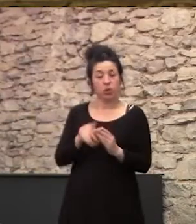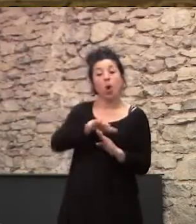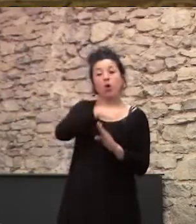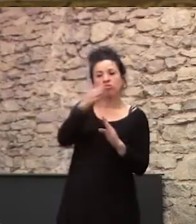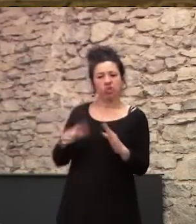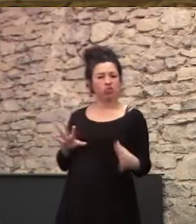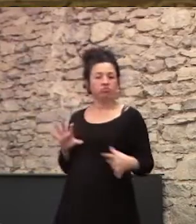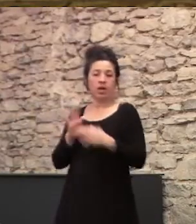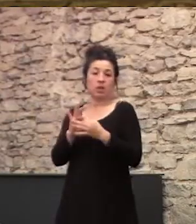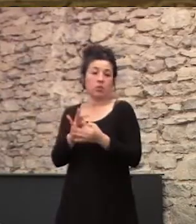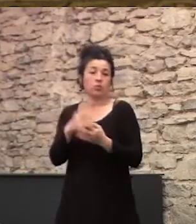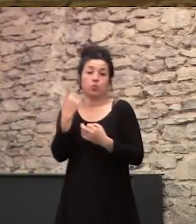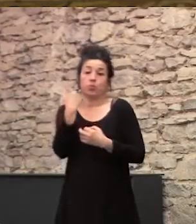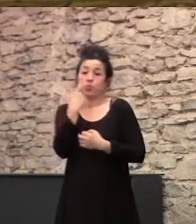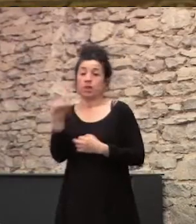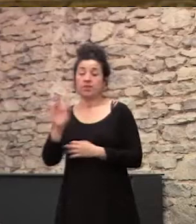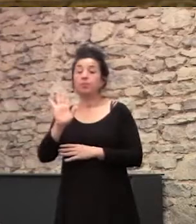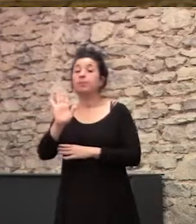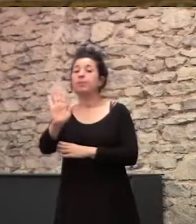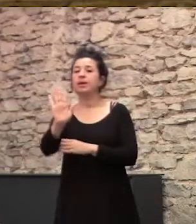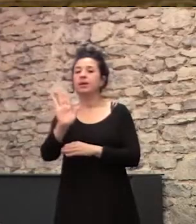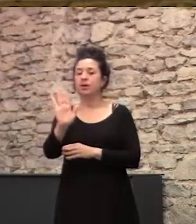egon, baina,